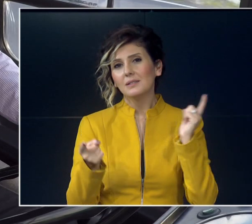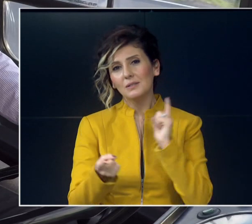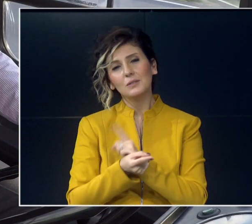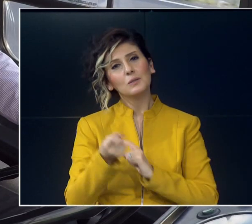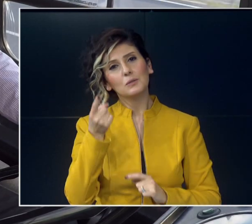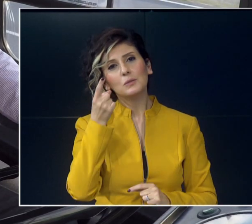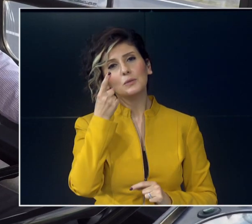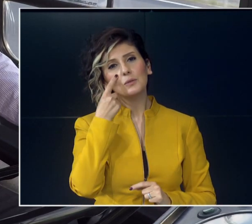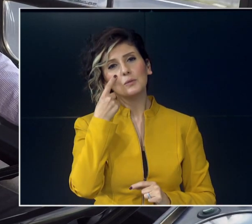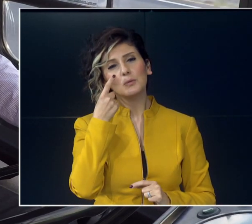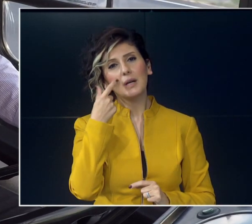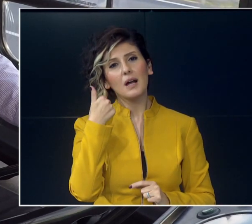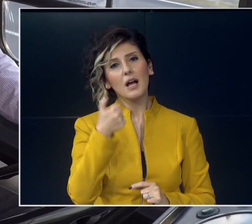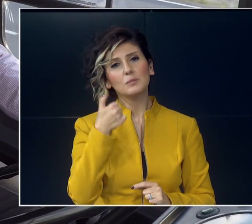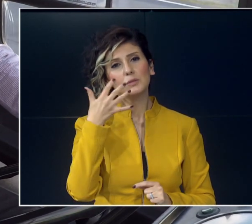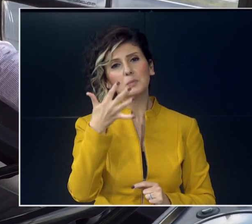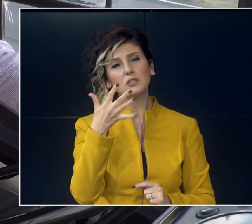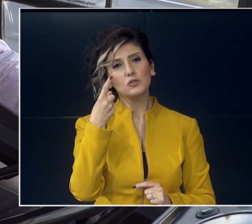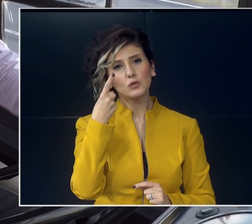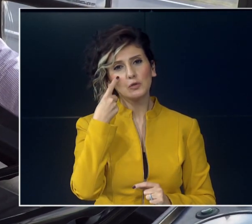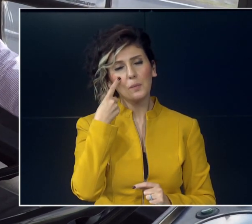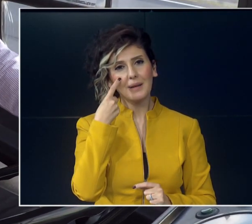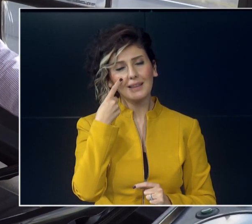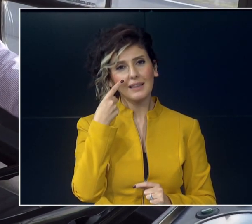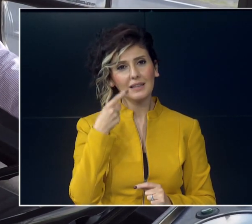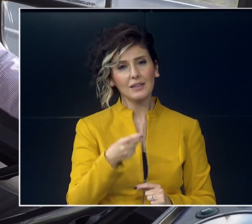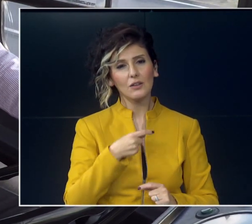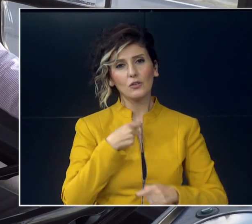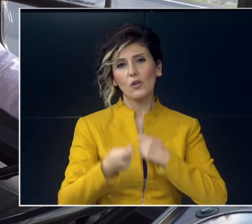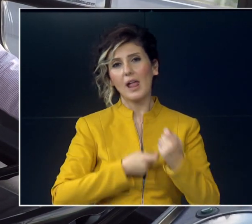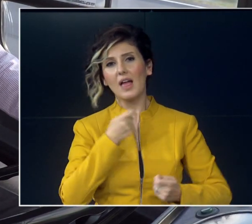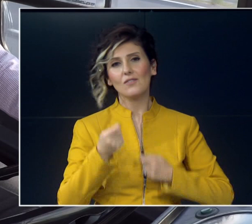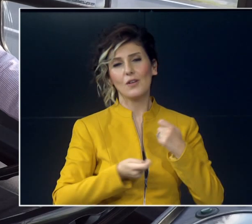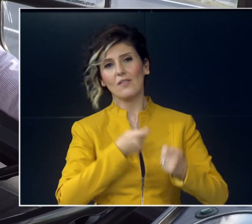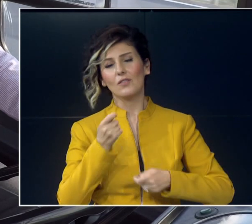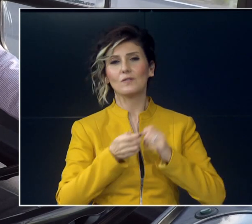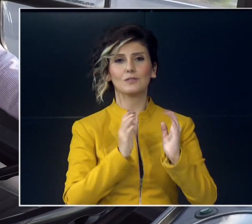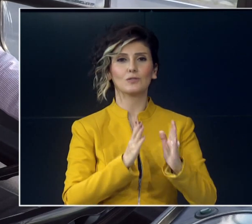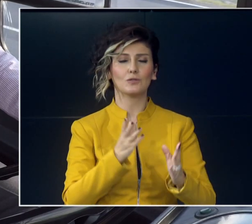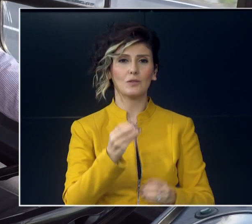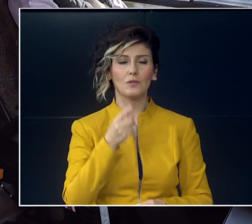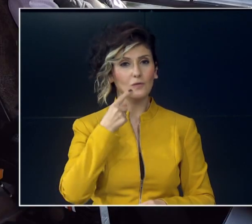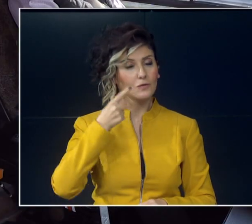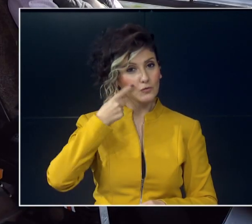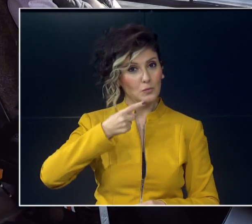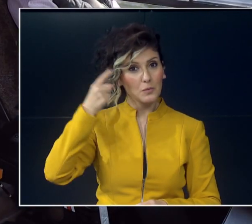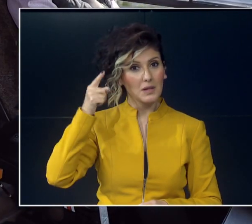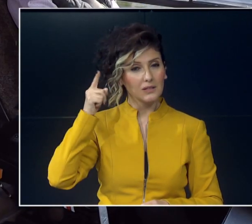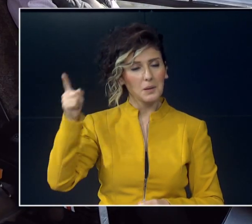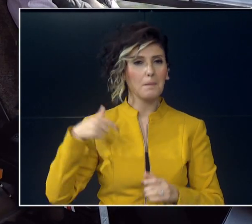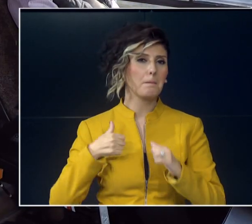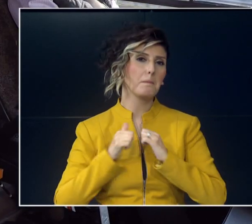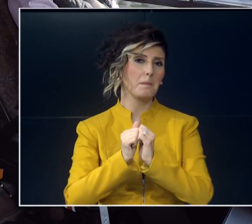hükümeti 65. hükümette görevimizi sürdürüyoruz. Cumhurbaşkanımızla